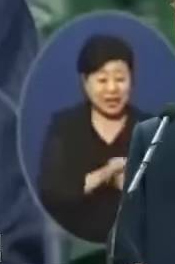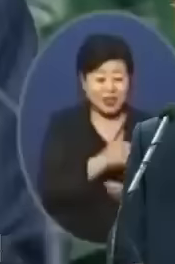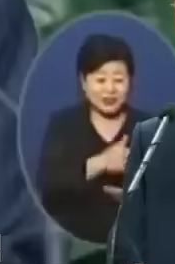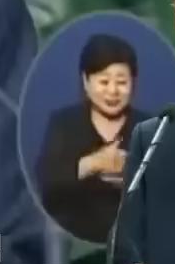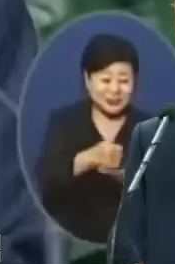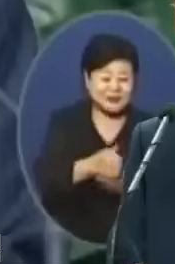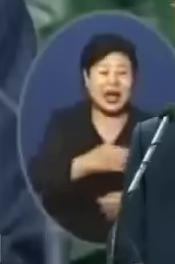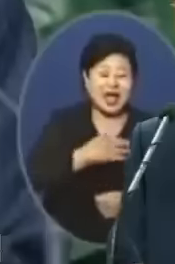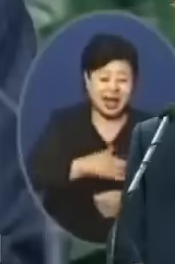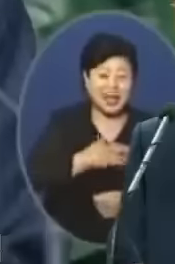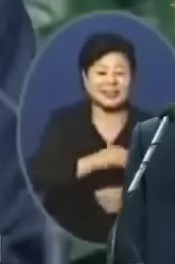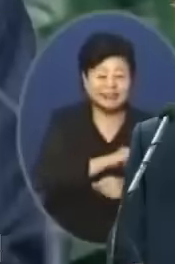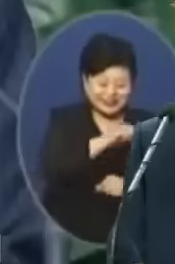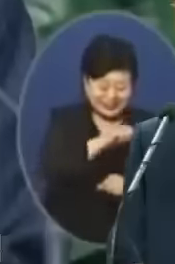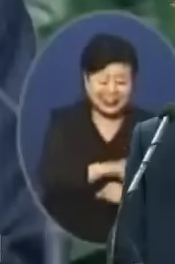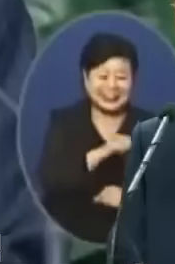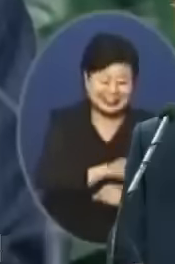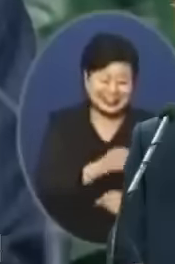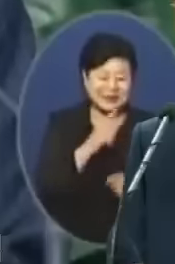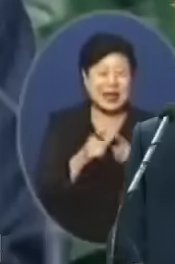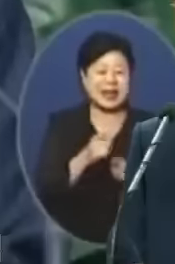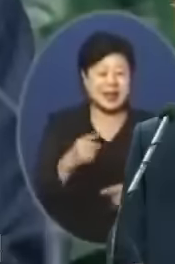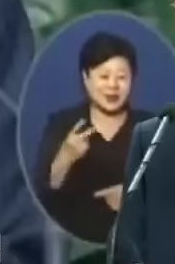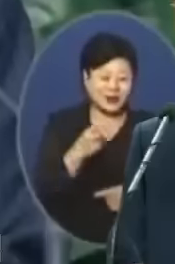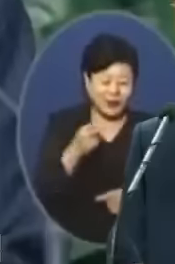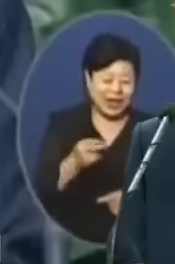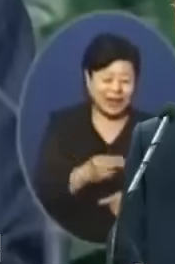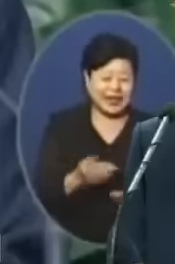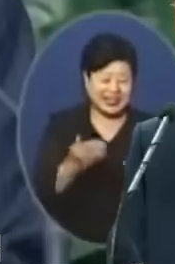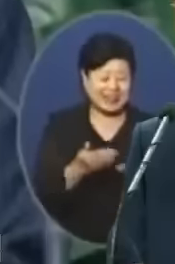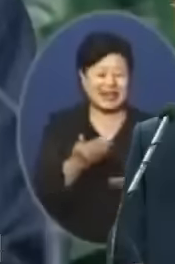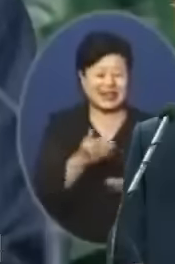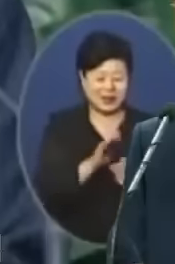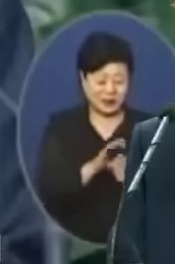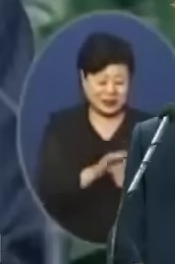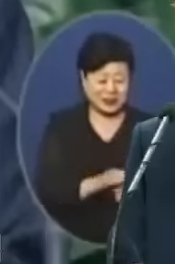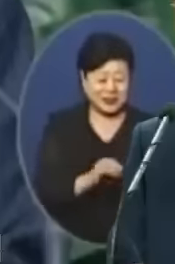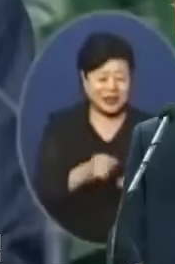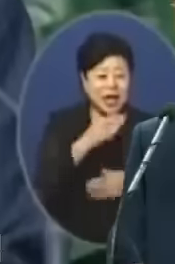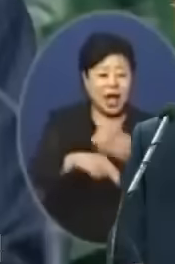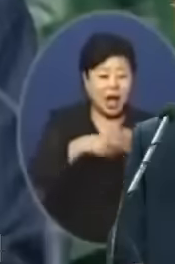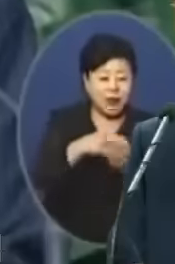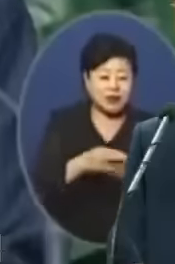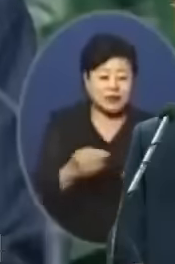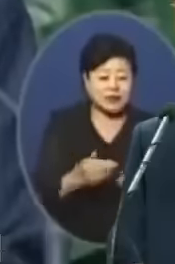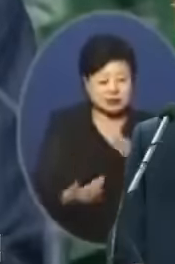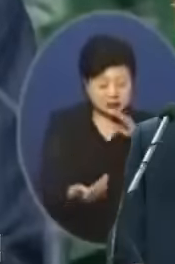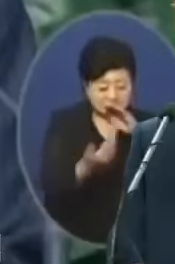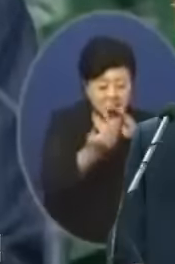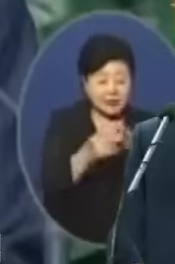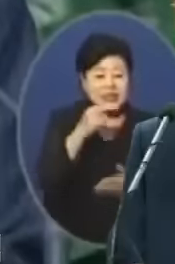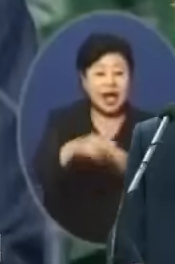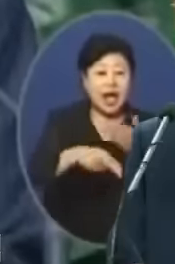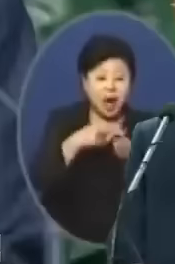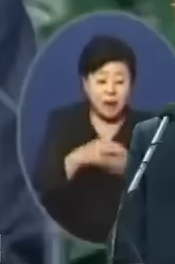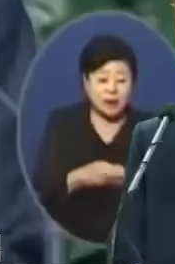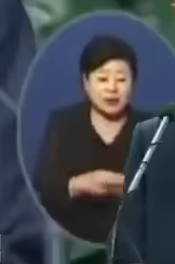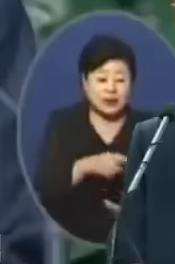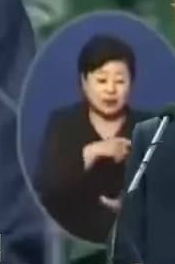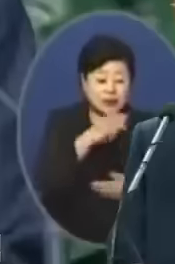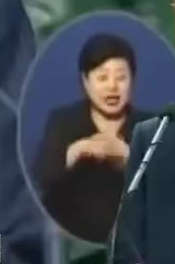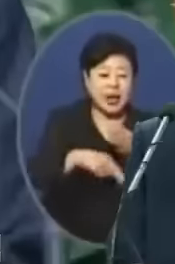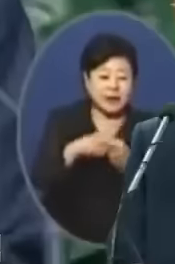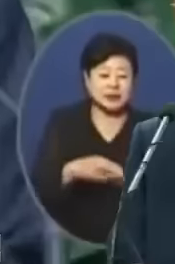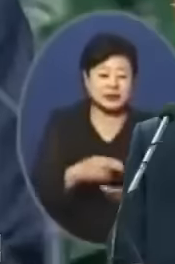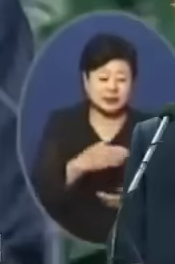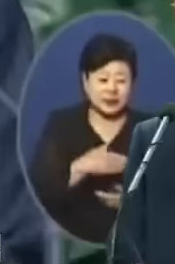주님이 잘한다, 자꾸 그렇게 말해라, 내가 일을 하마, 일을 행하시는 야외, 그 일을 지어 성취하는 야외, 그 이름을 야외라